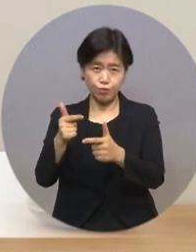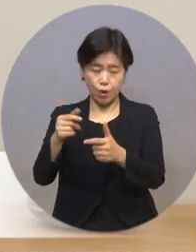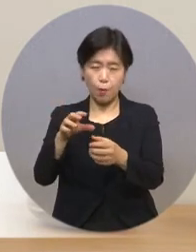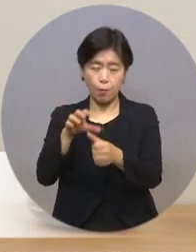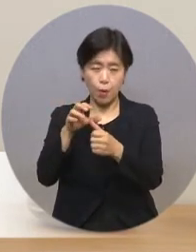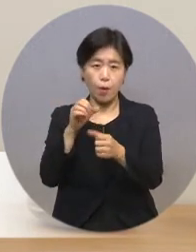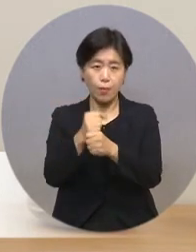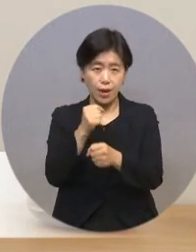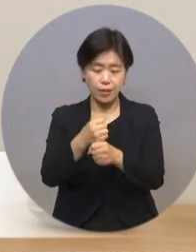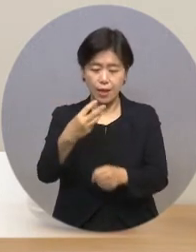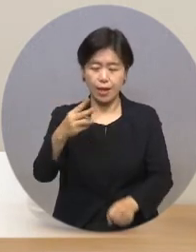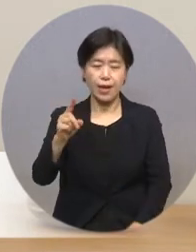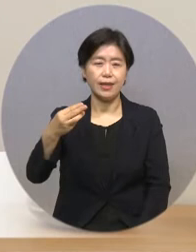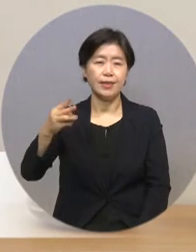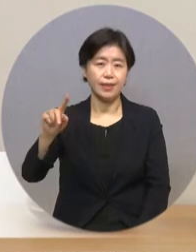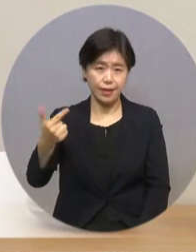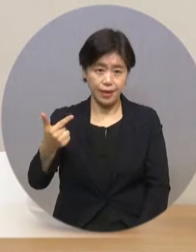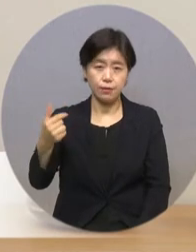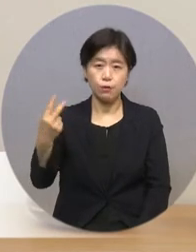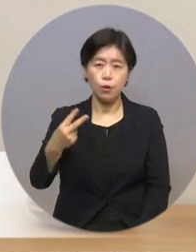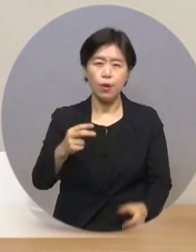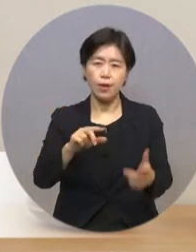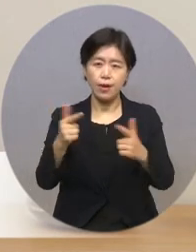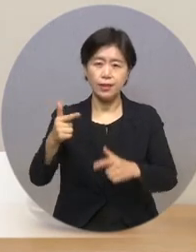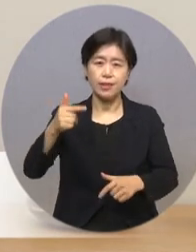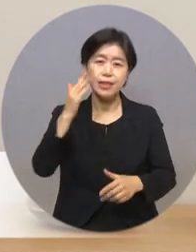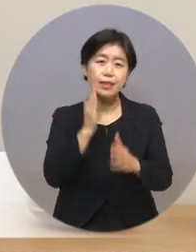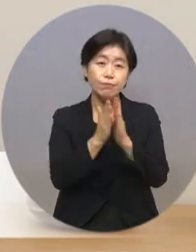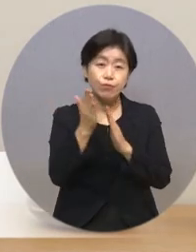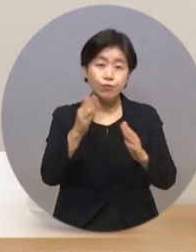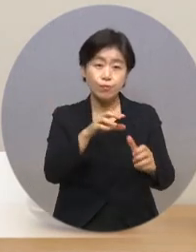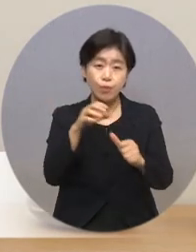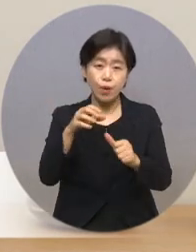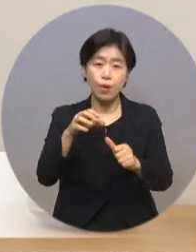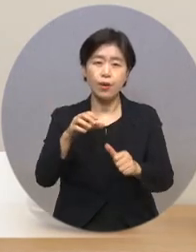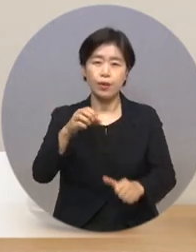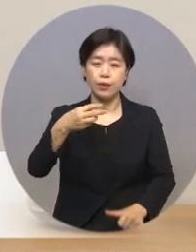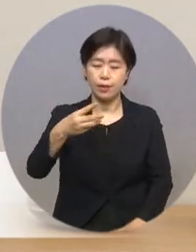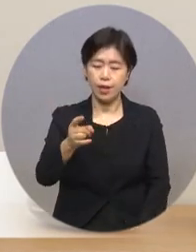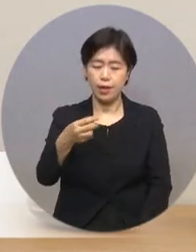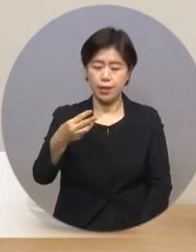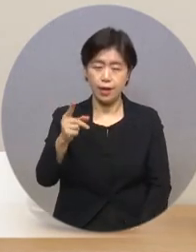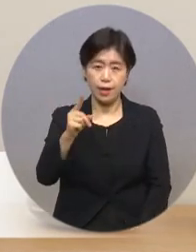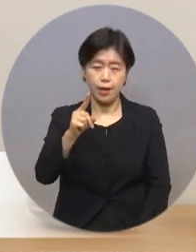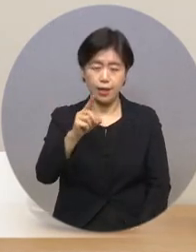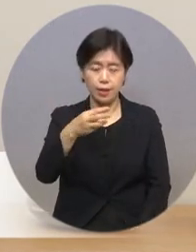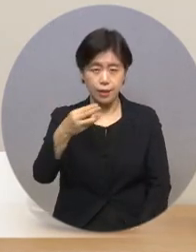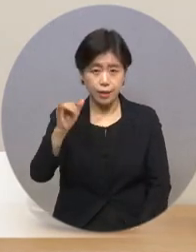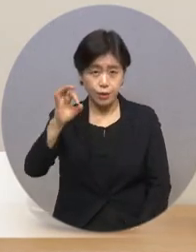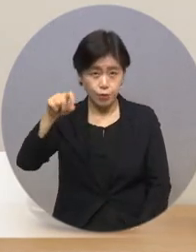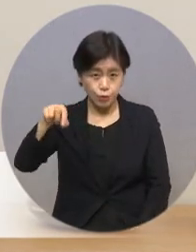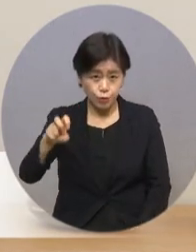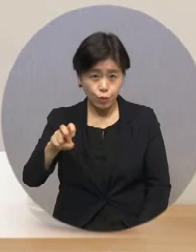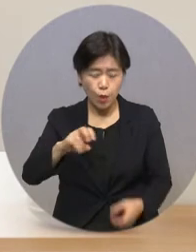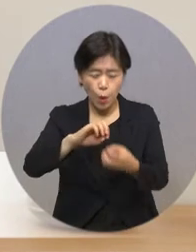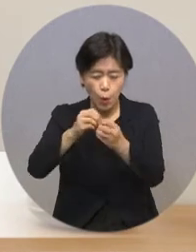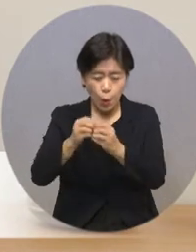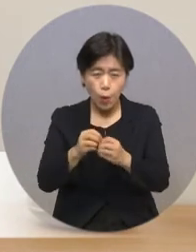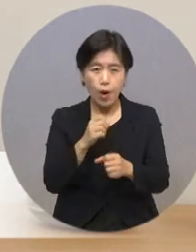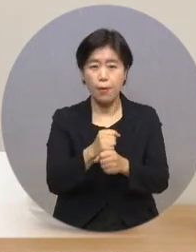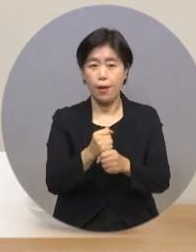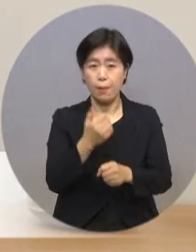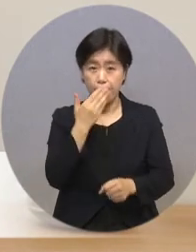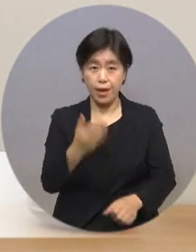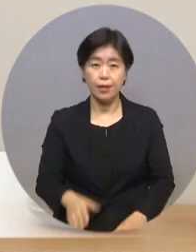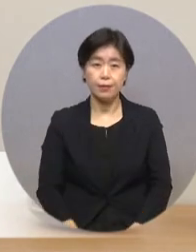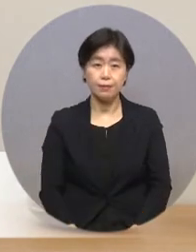식물 등을 활용해서 만드는 식물 공예인 테라리움까지 다양한 종류의 공예품을 만들어 볼 수 있는 그런 공방입니다. 식물